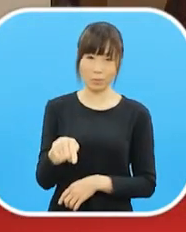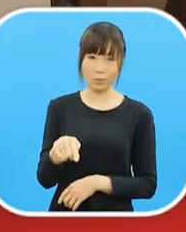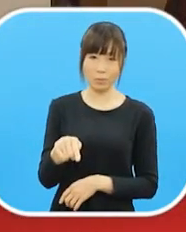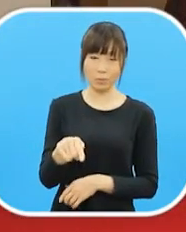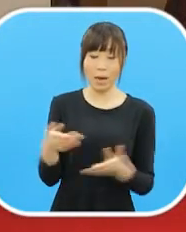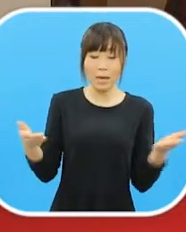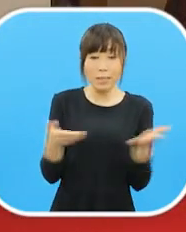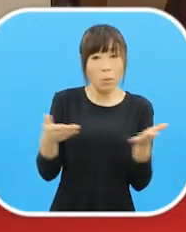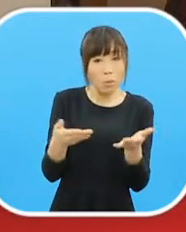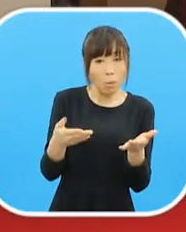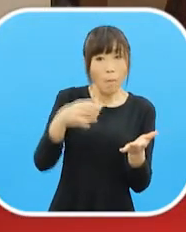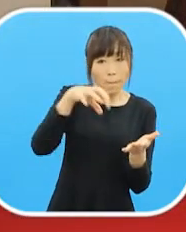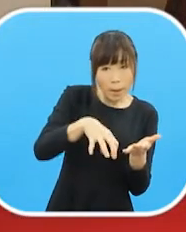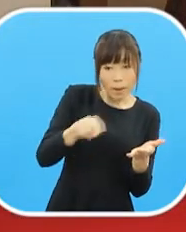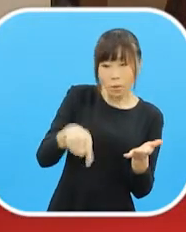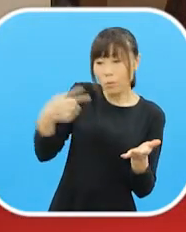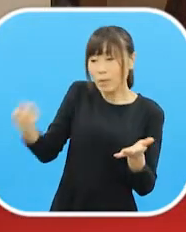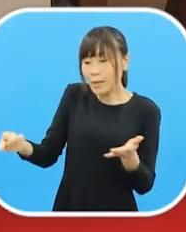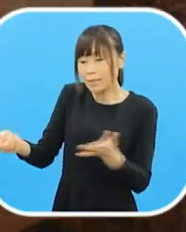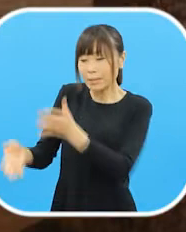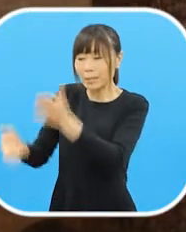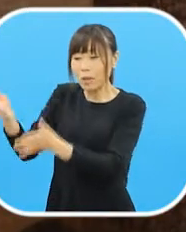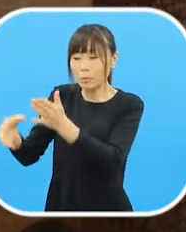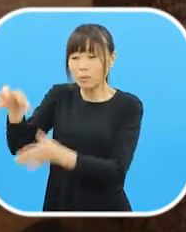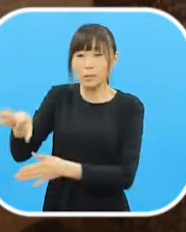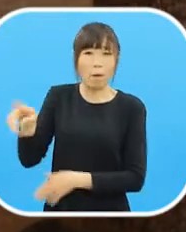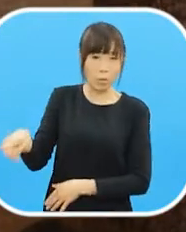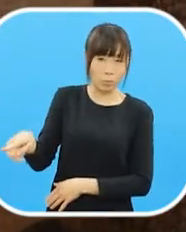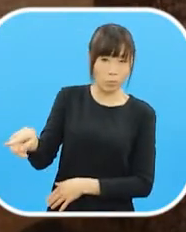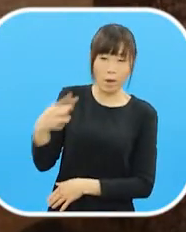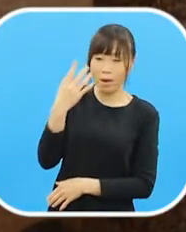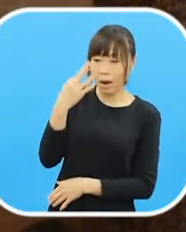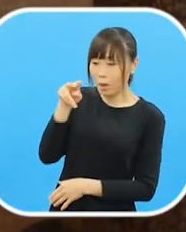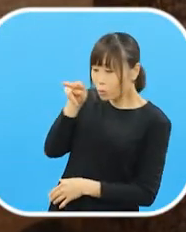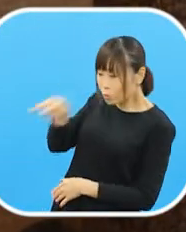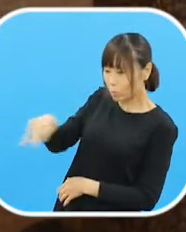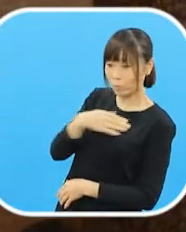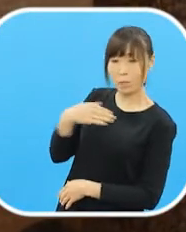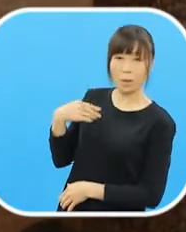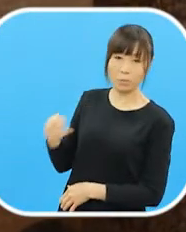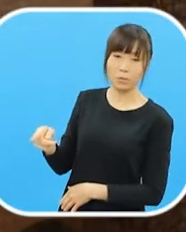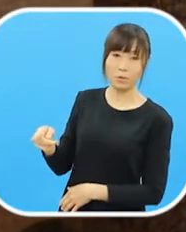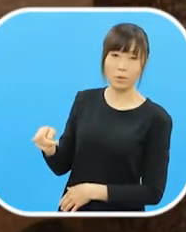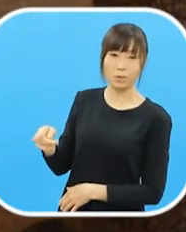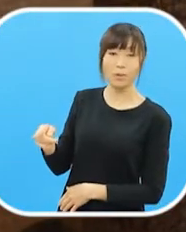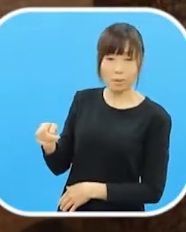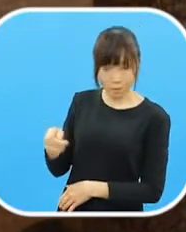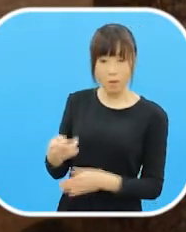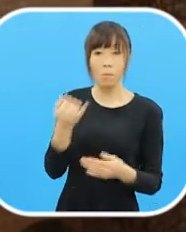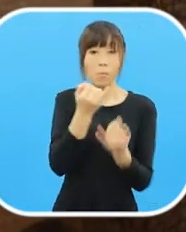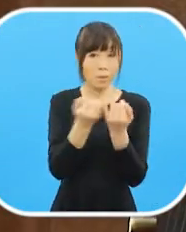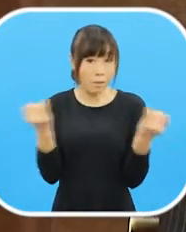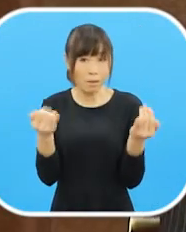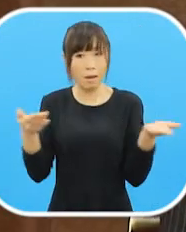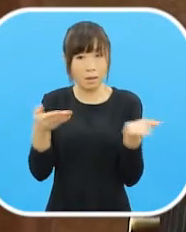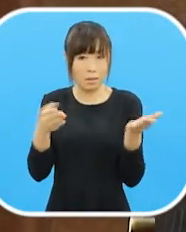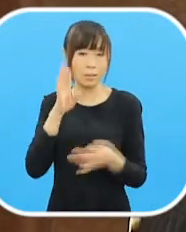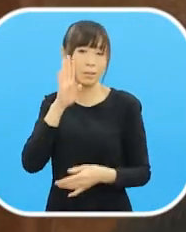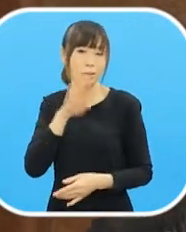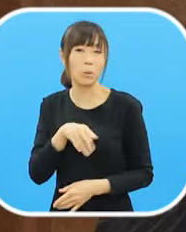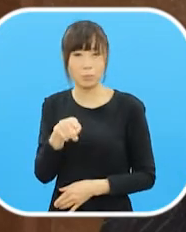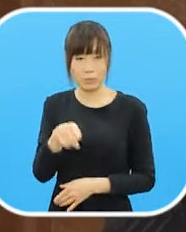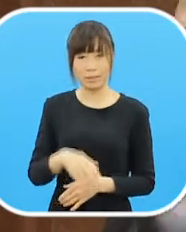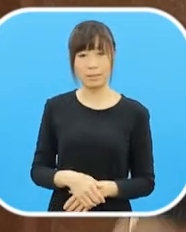児車が、はあ、ね、あのガラス張りの、トータルとして一定の時間ねやればできますから、あとはね、やっ